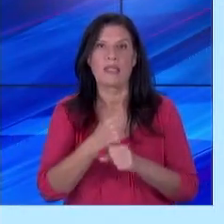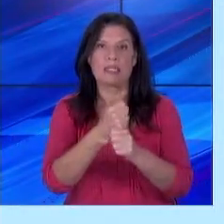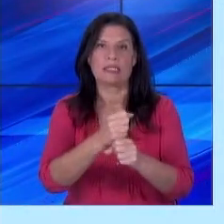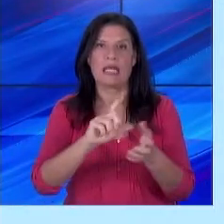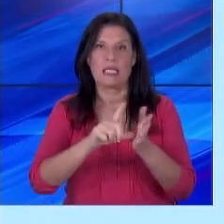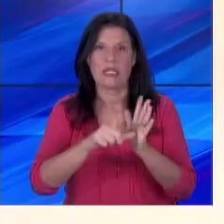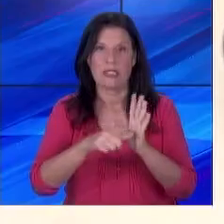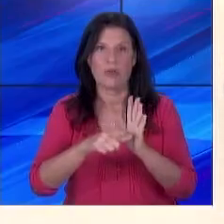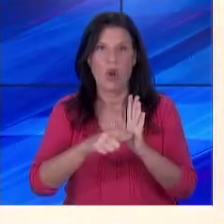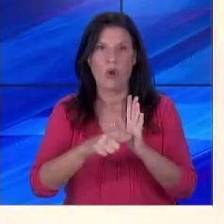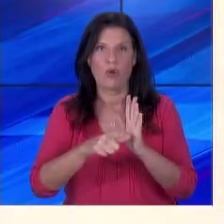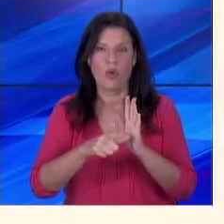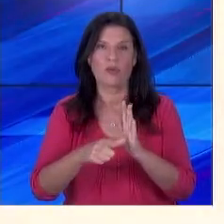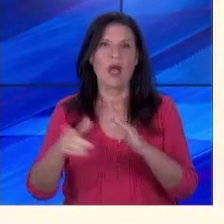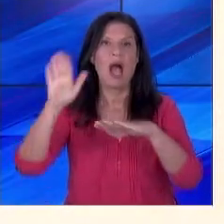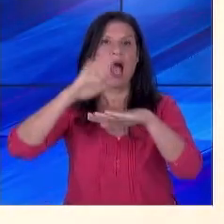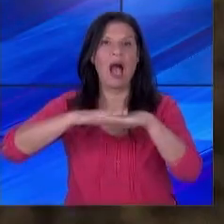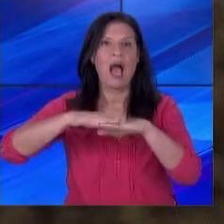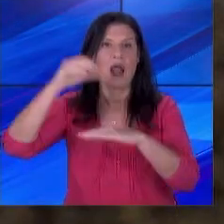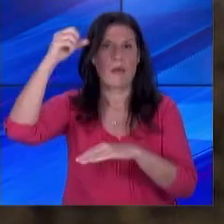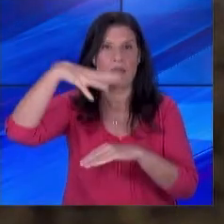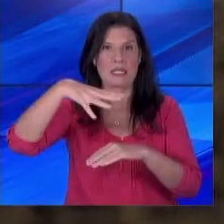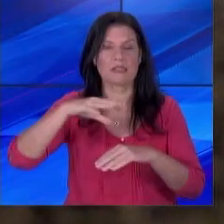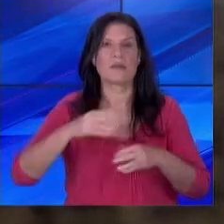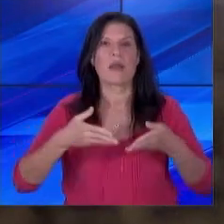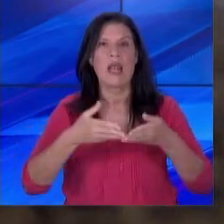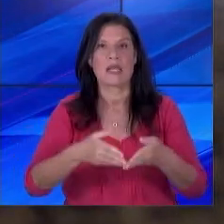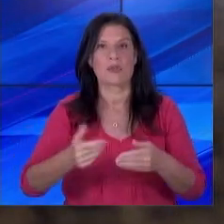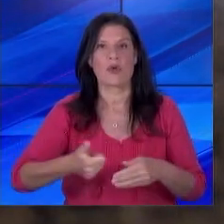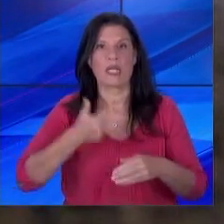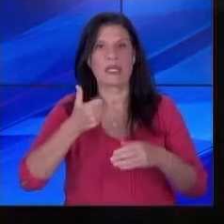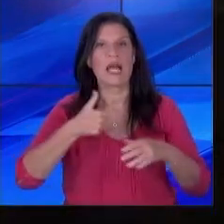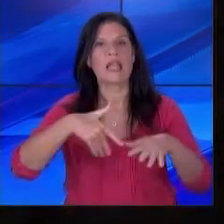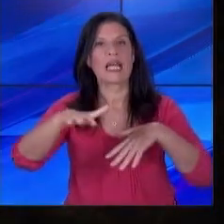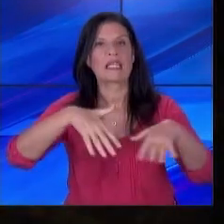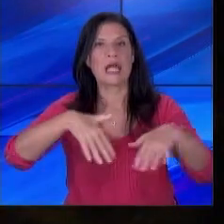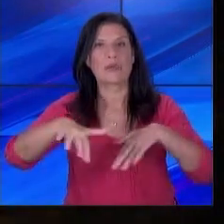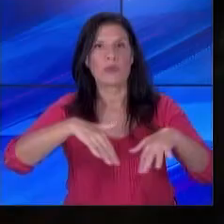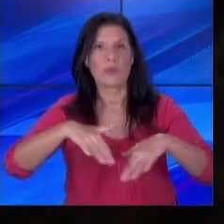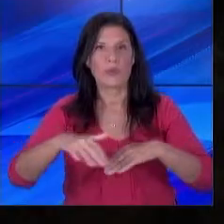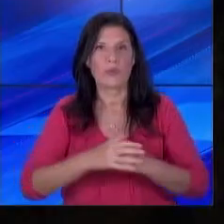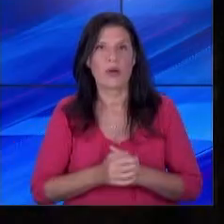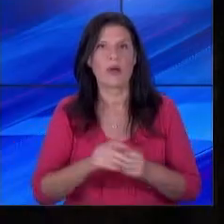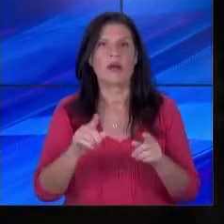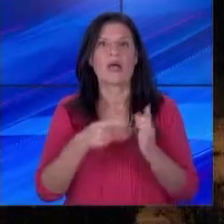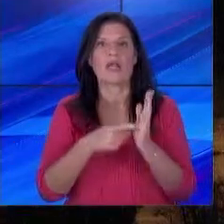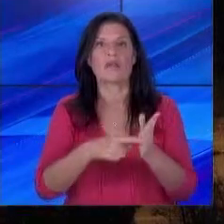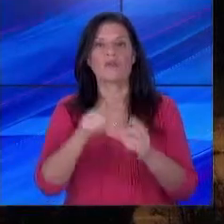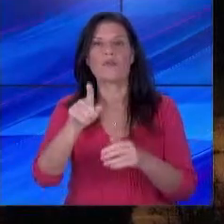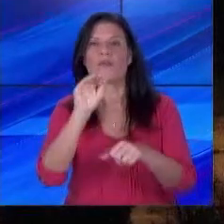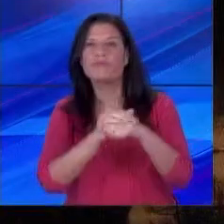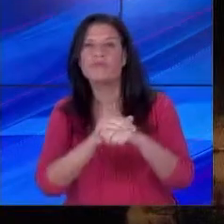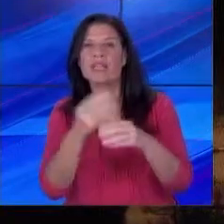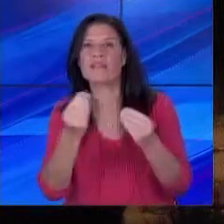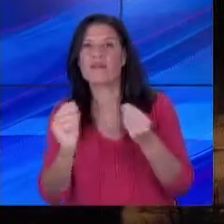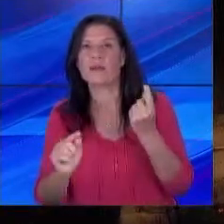שהותקנו על פנסים ויעזרו לנהל את התנועה. כמו למשל זיהוי אירועים חריגים ושינוע כוחות הצלה מרחוק, ספירת